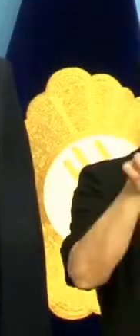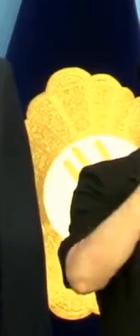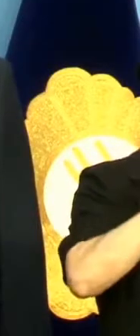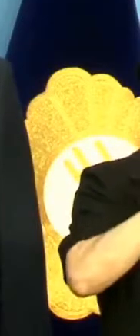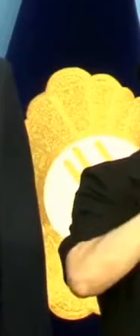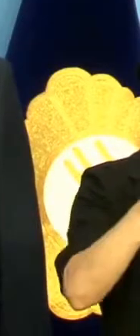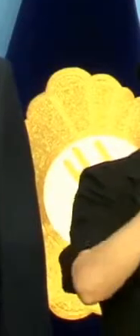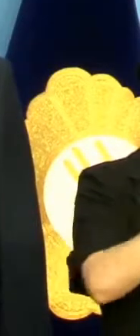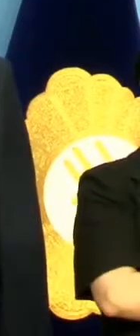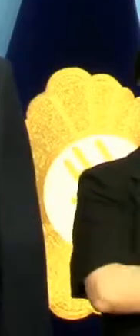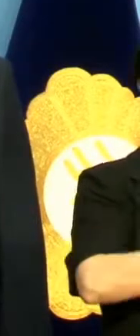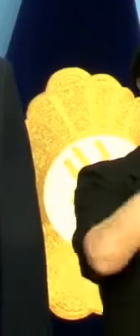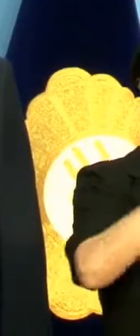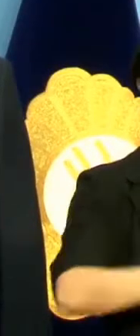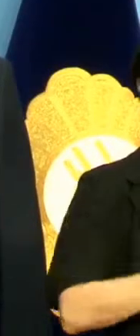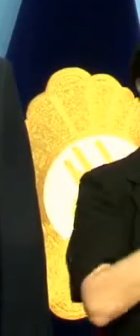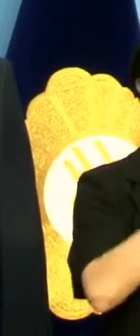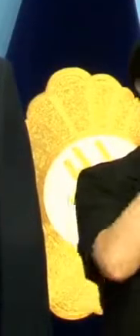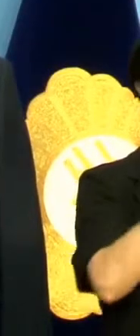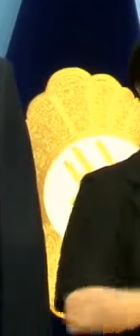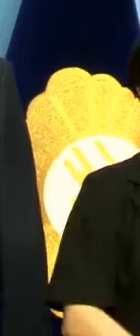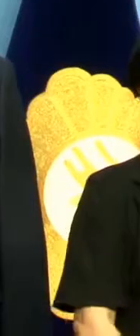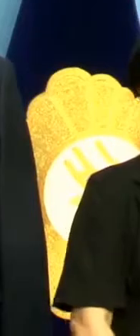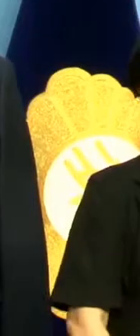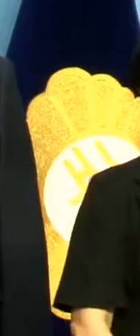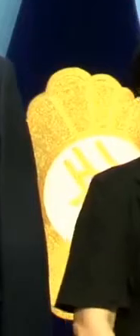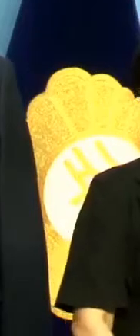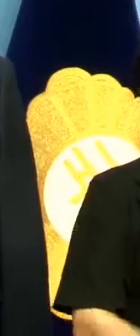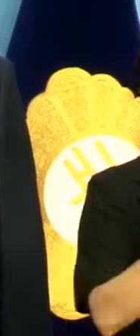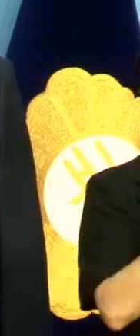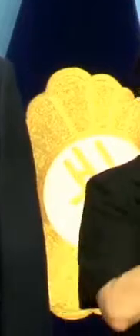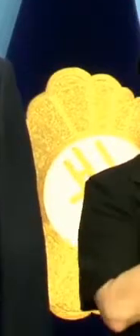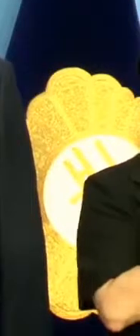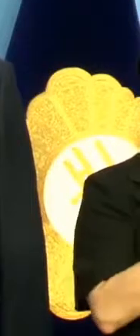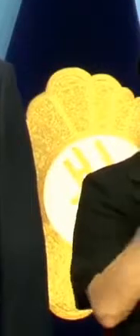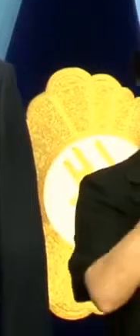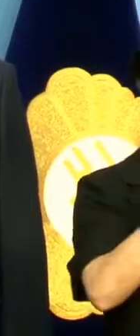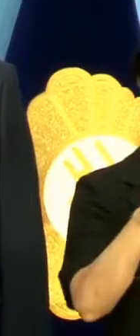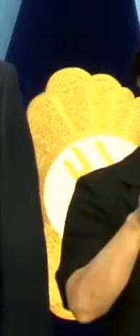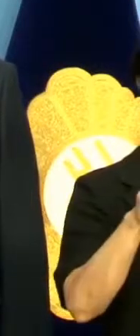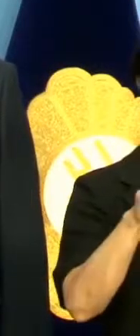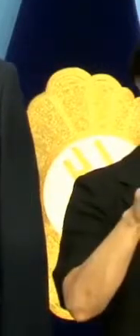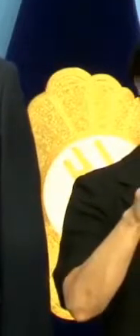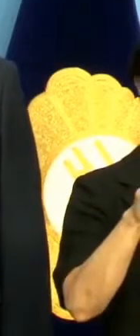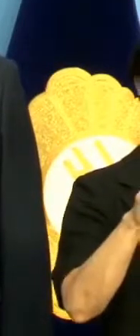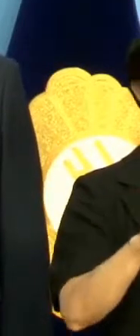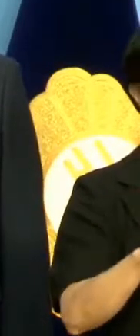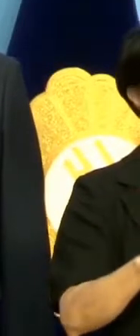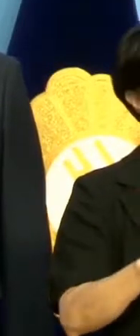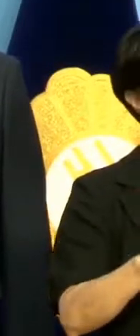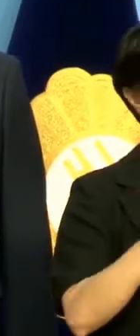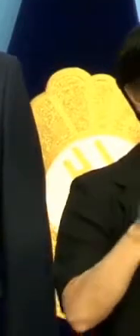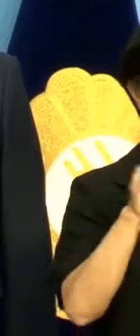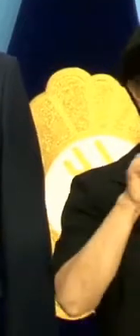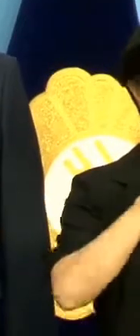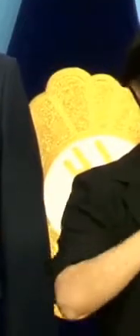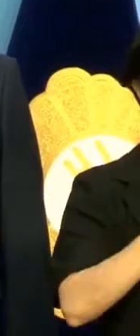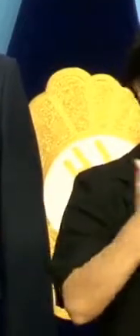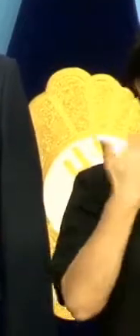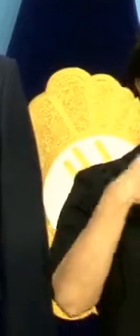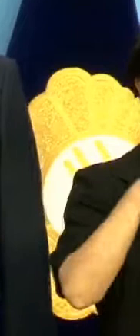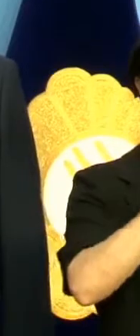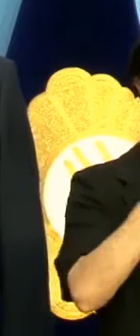횡령 배임 부분 고발 내용 입니다 첫째 2015 4 11월 10일 경 쓰 레이로 저압으로 부터